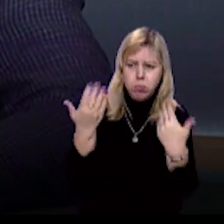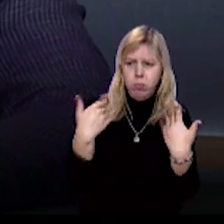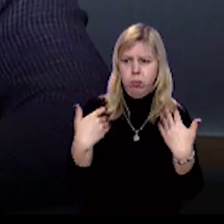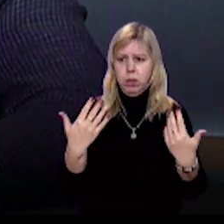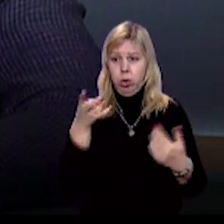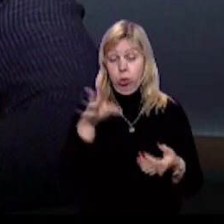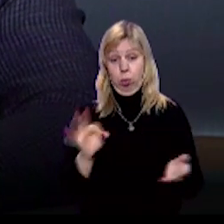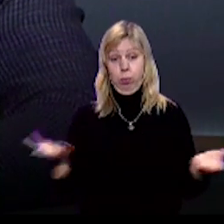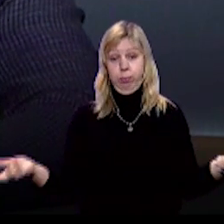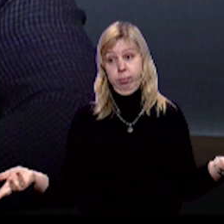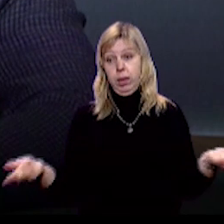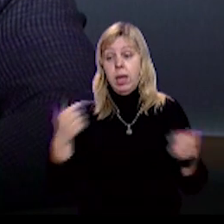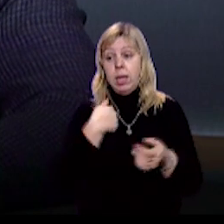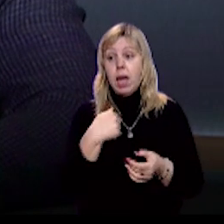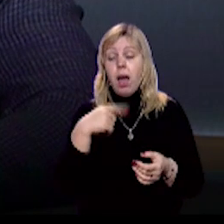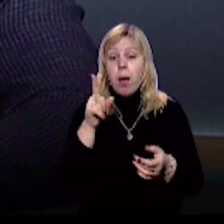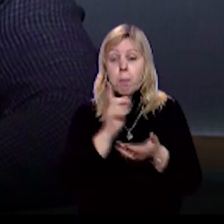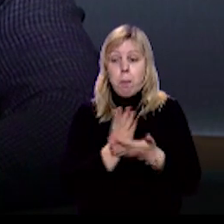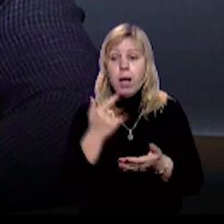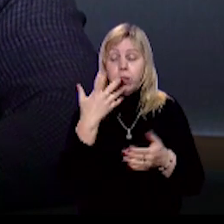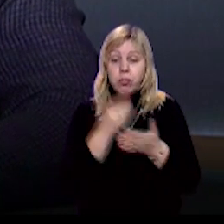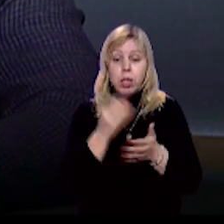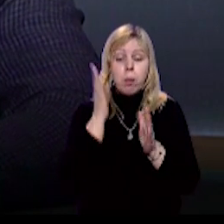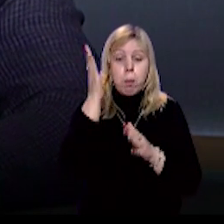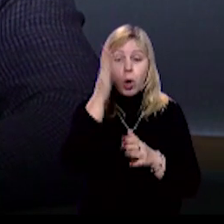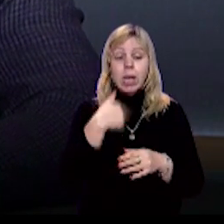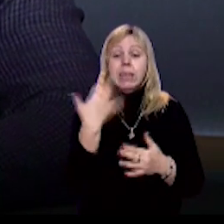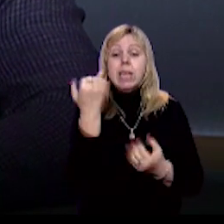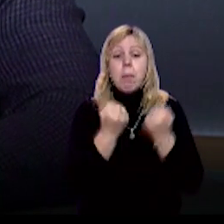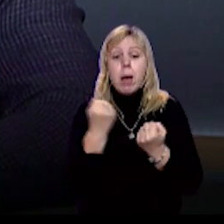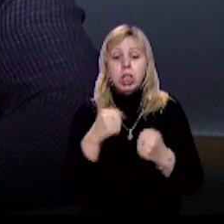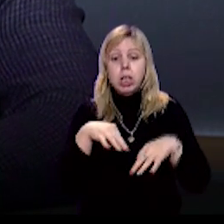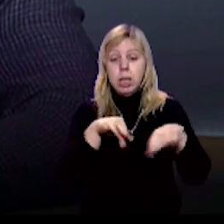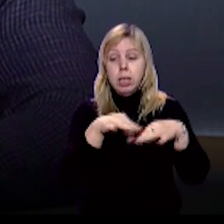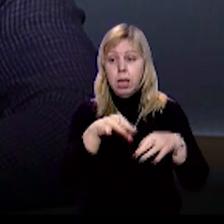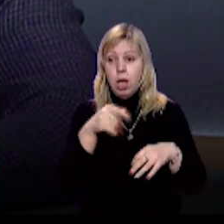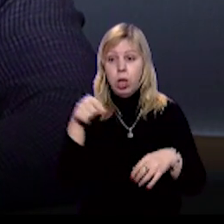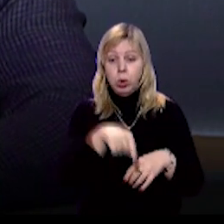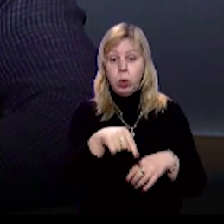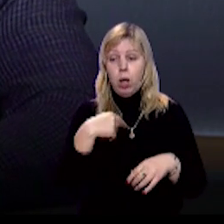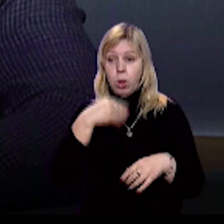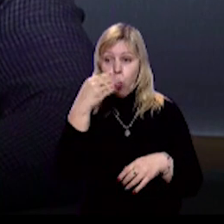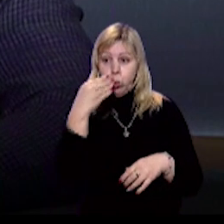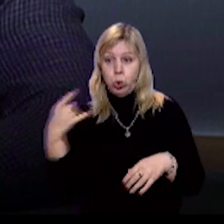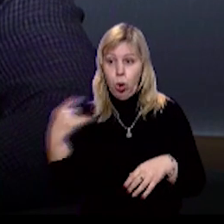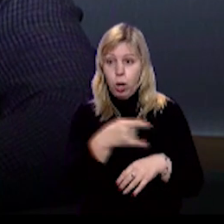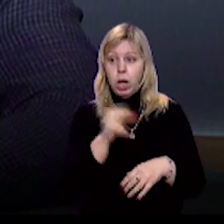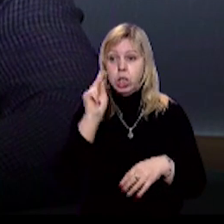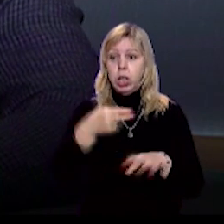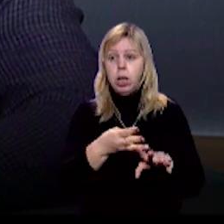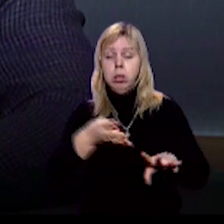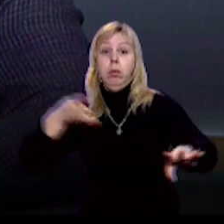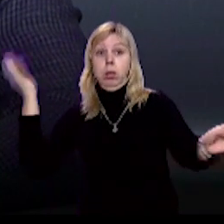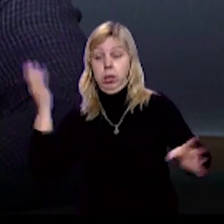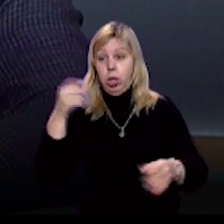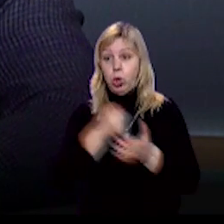но я маю навіть такі прогнози, що скільки їде машин сюди до нас на Ужгород, і черга буде